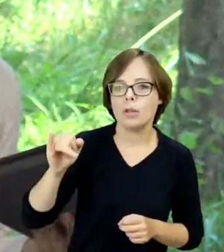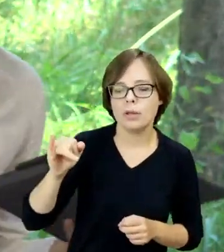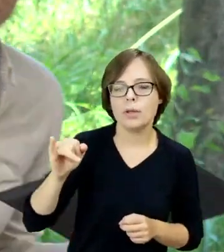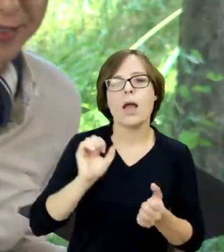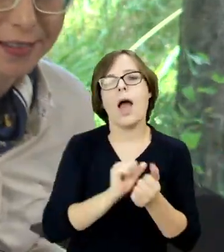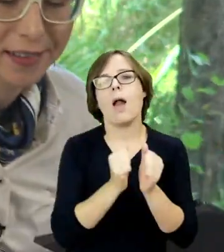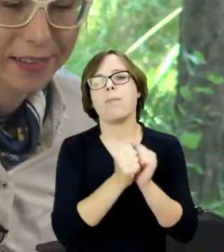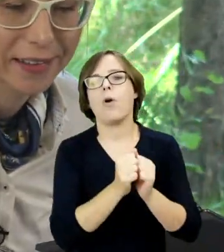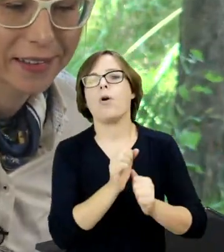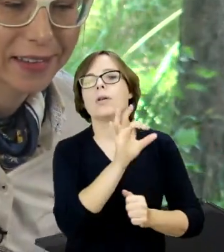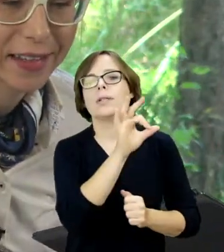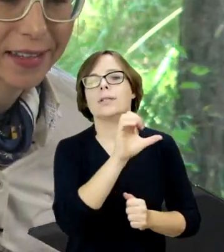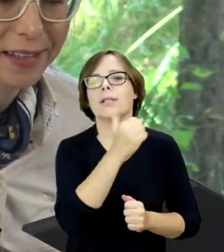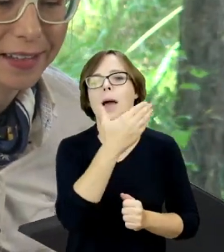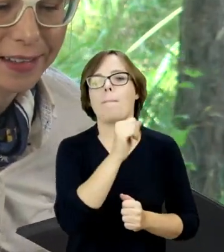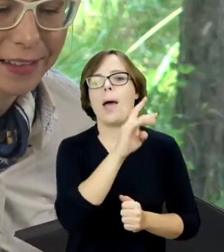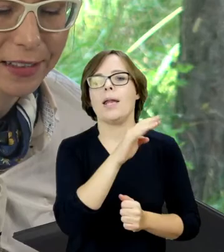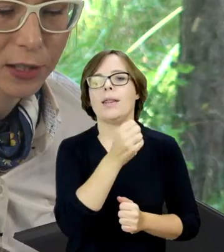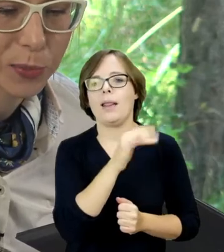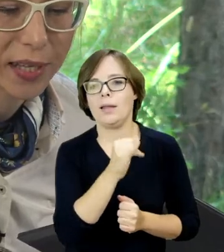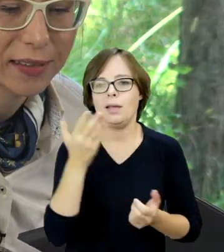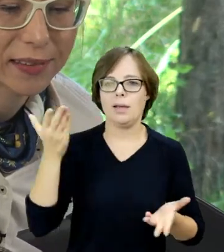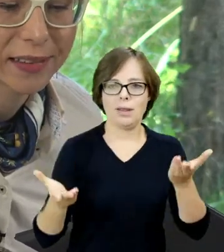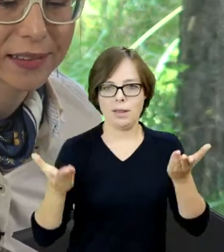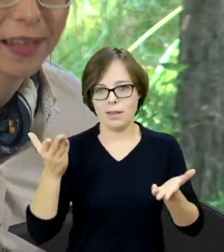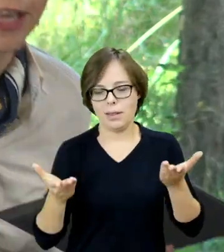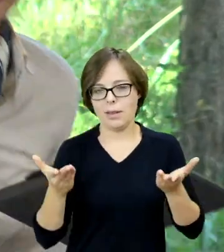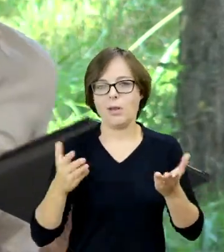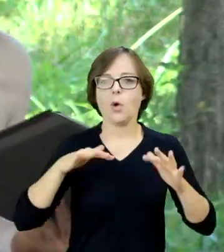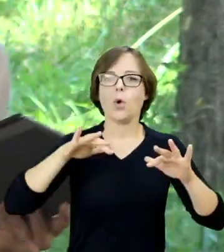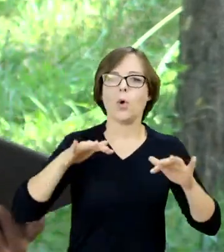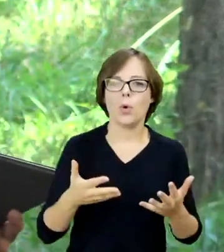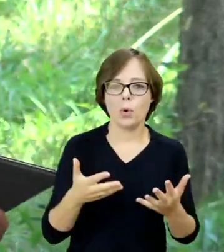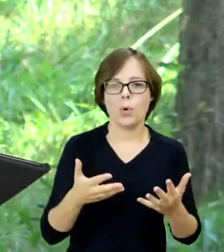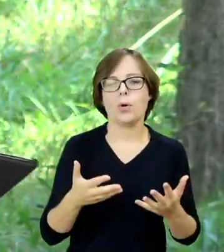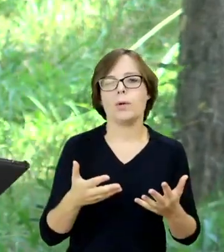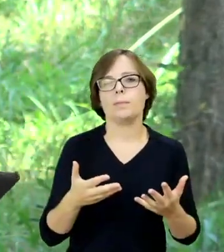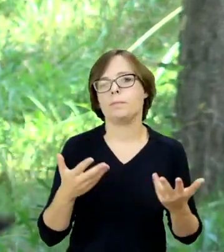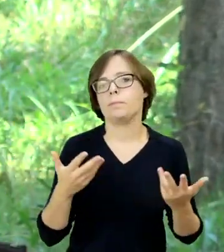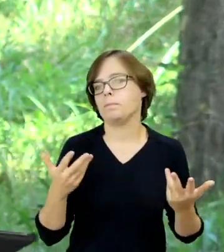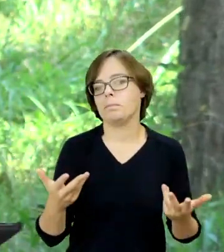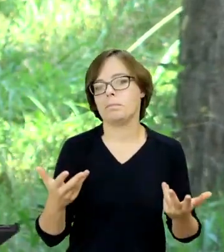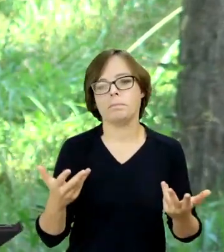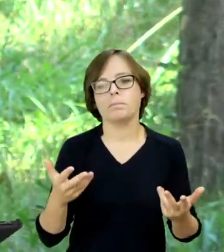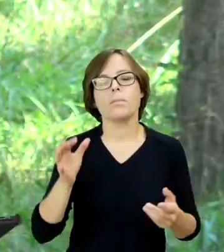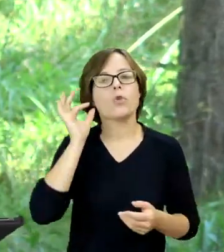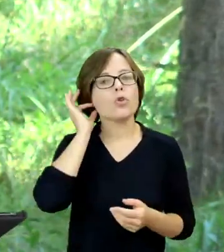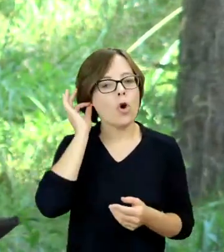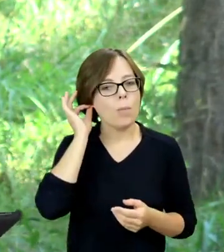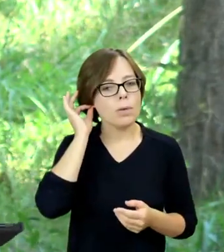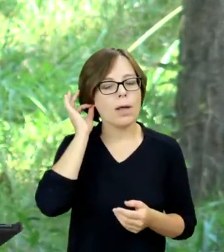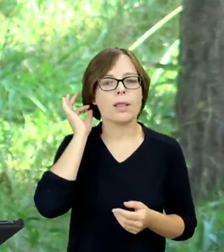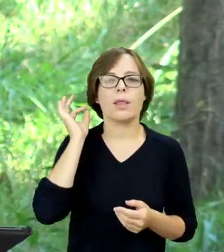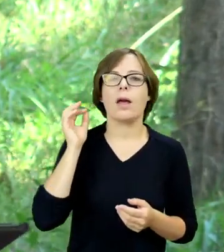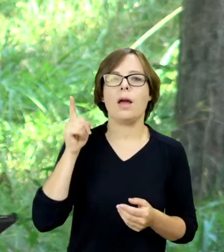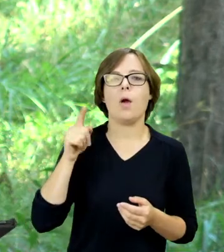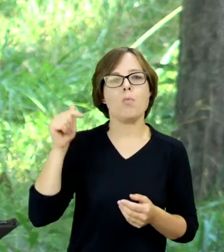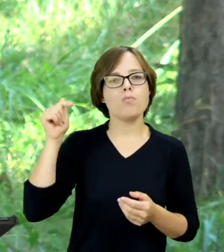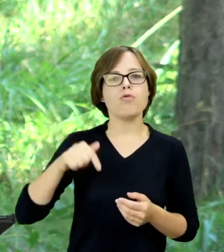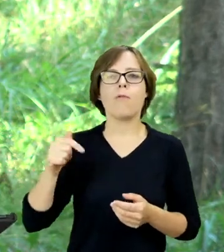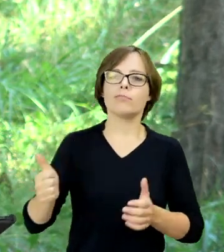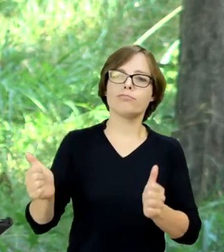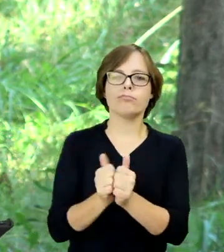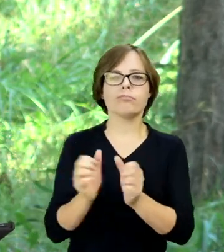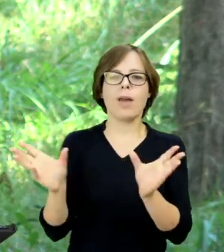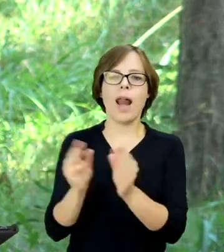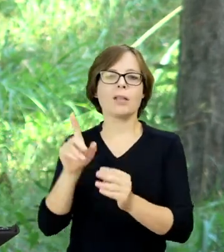To znaczy te kobiety, które miały iść ramię w ramię z mężczyznami